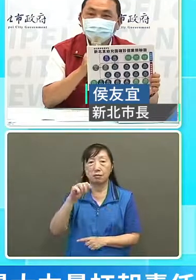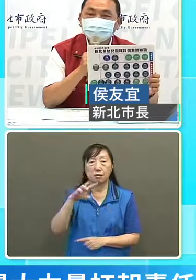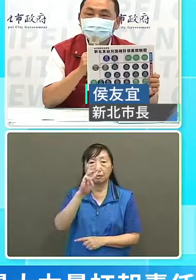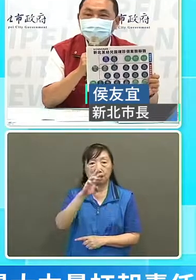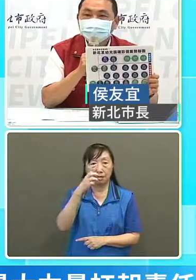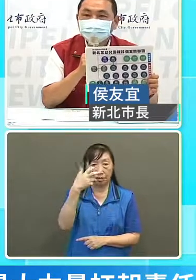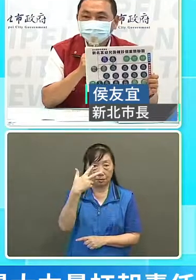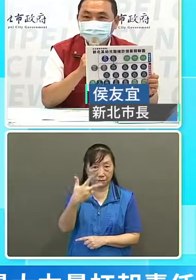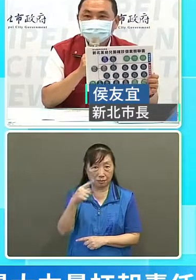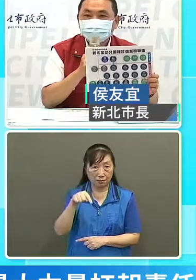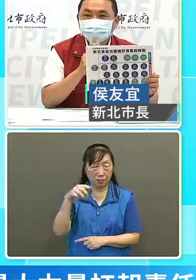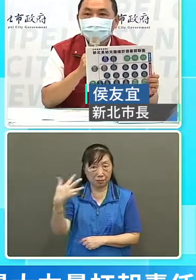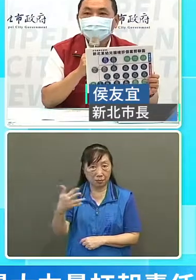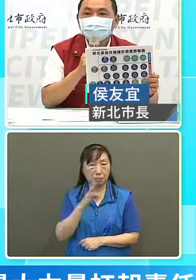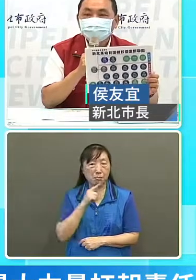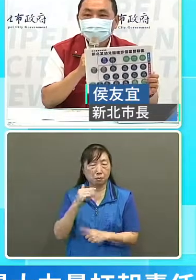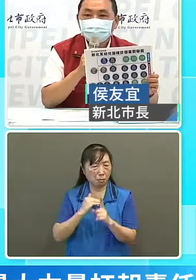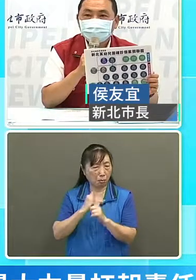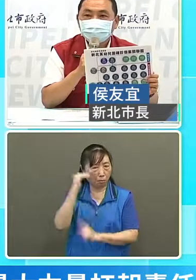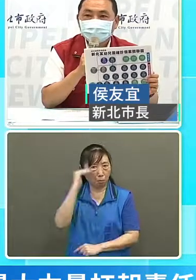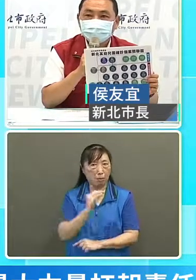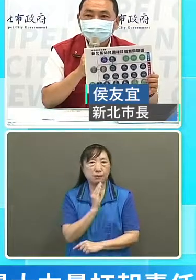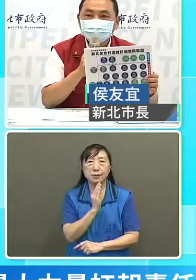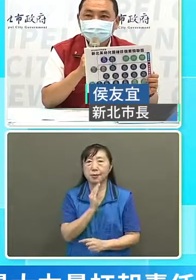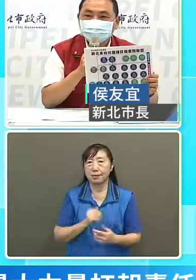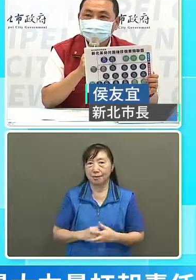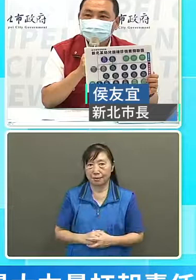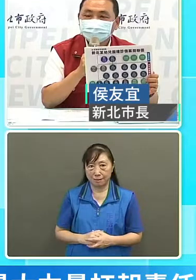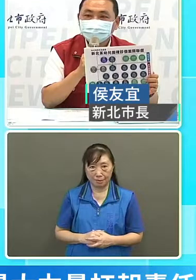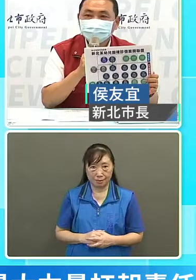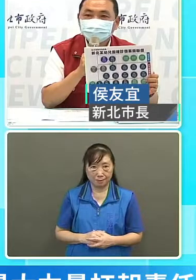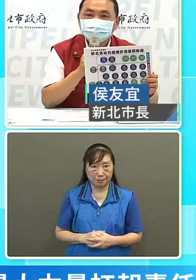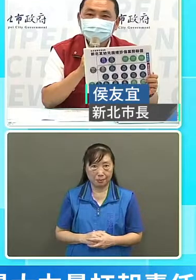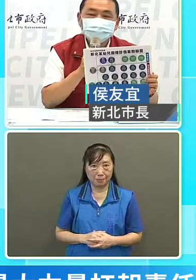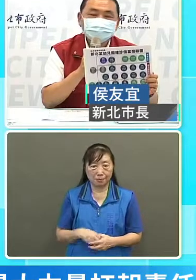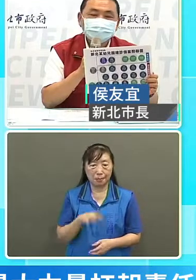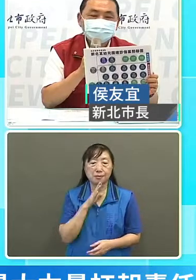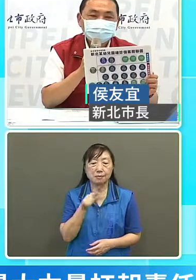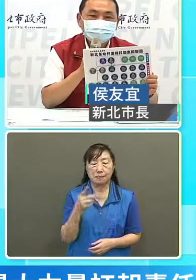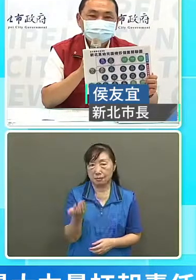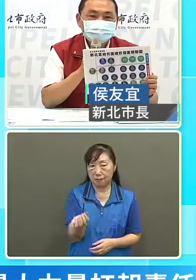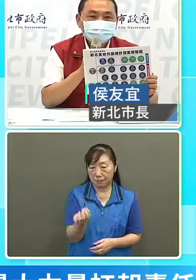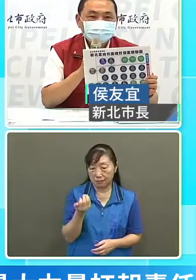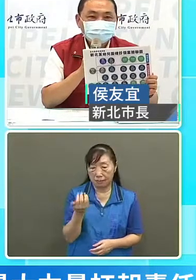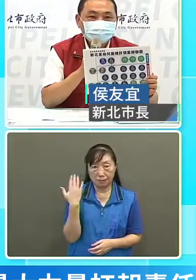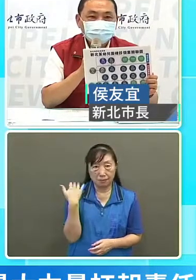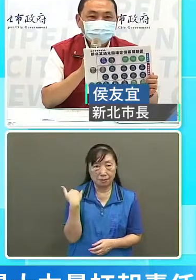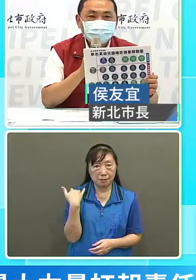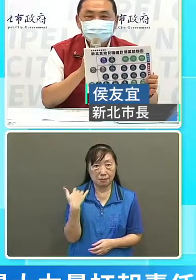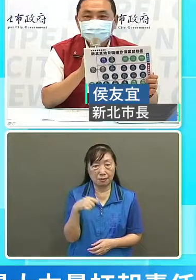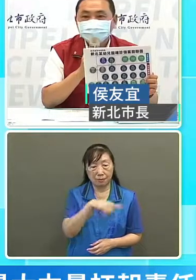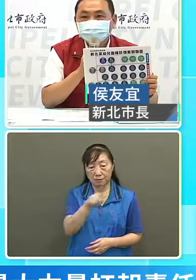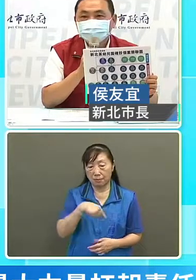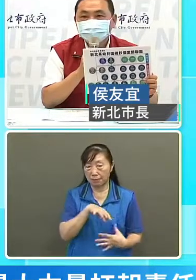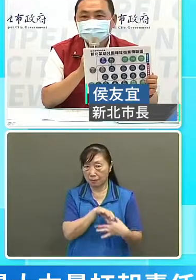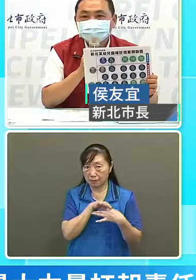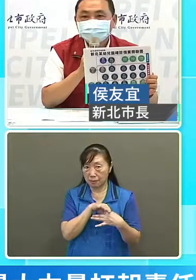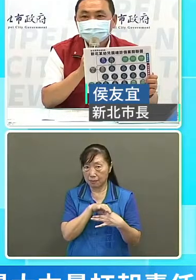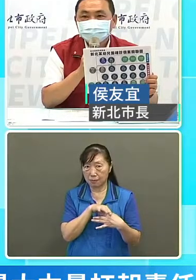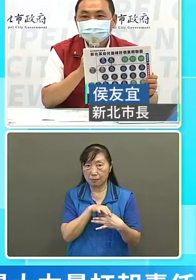37.8， 非常的高，当然也是前段时间大家非常关